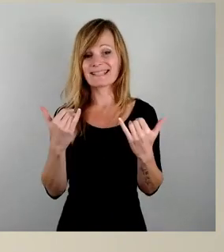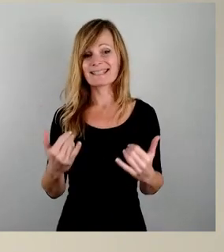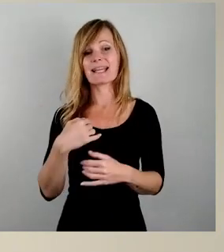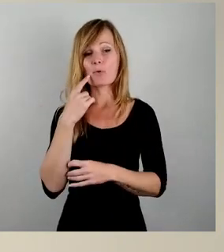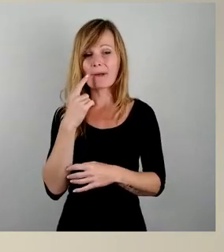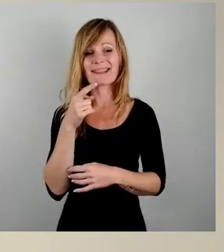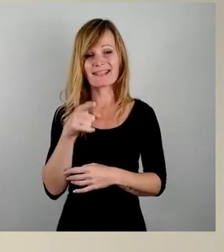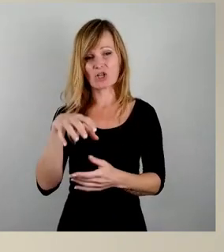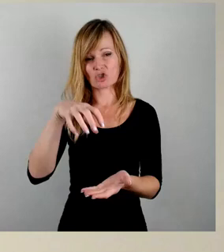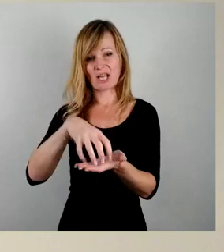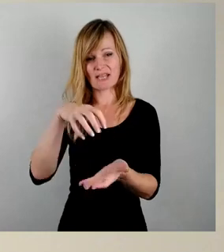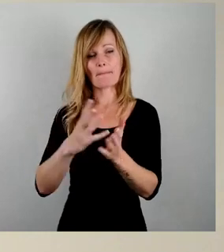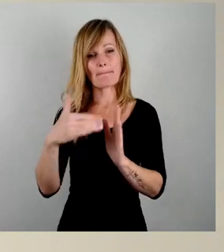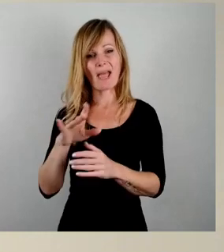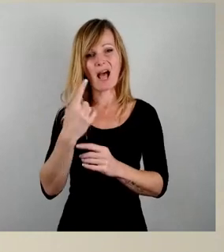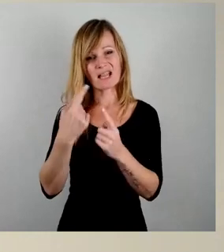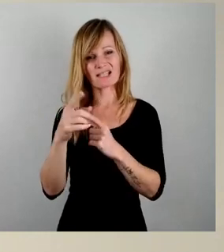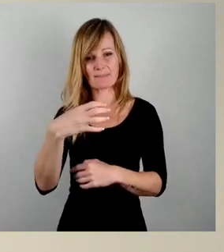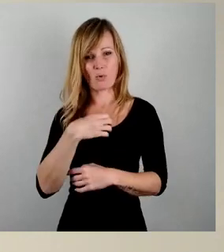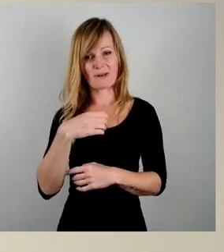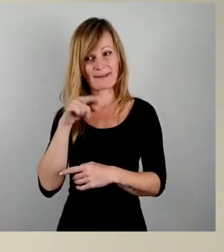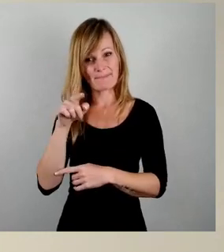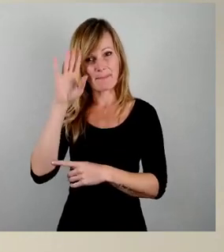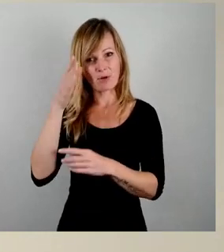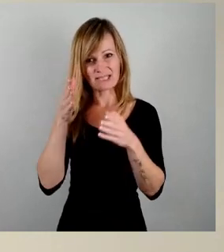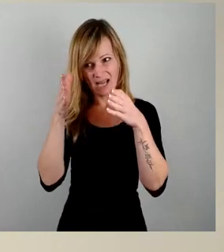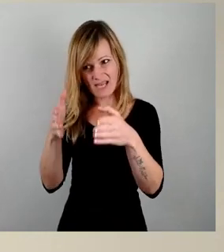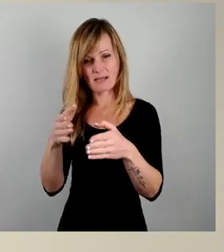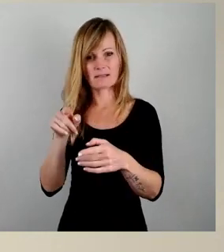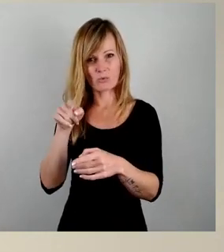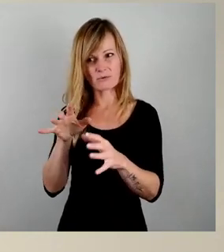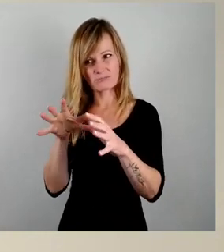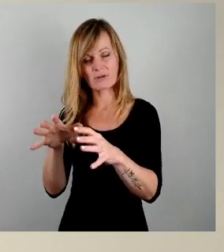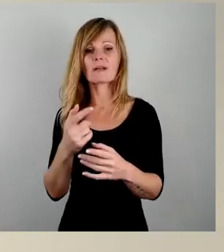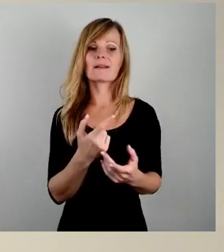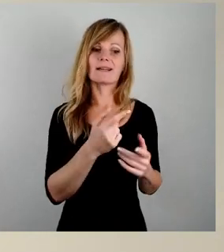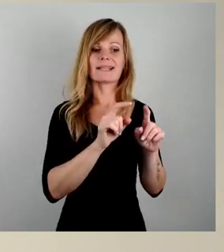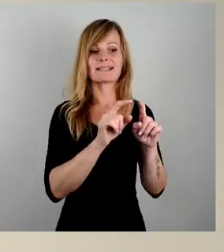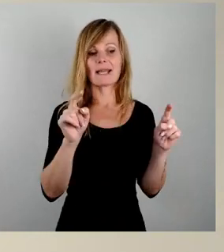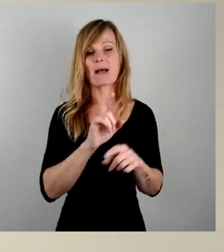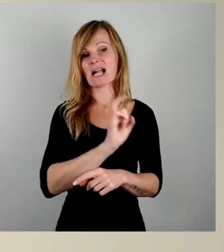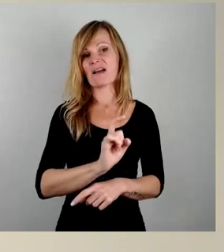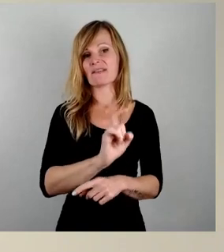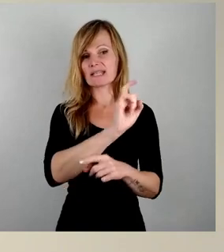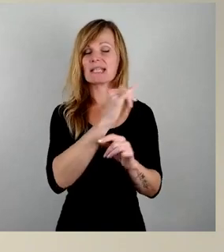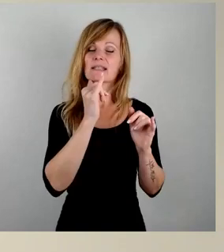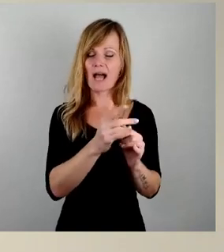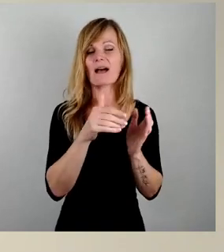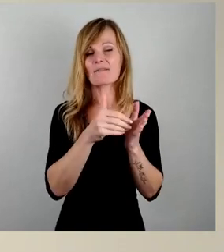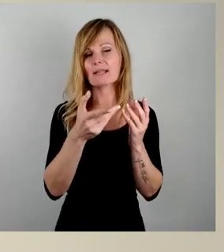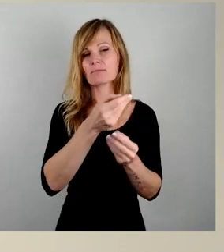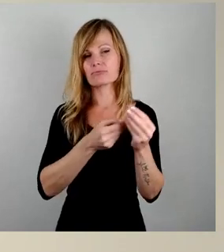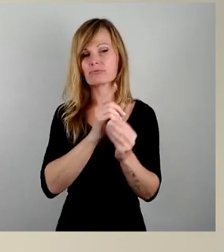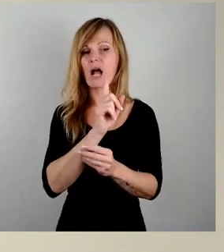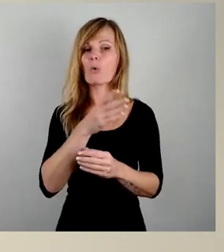wir einschätzen, dass wir das Thema Graffiti weiter erörtern werden, durchaus auch mit dem Innenministerium, wie Sie ja in